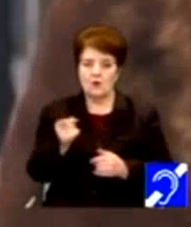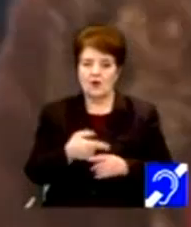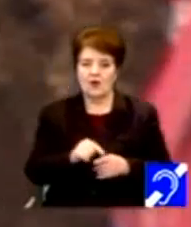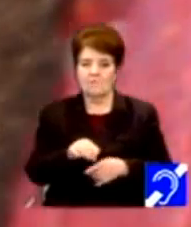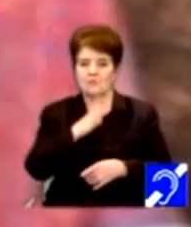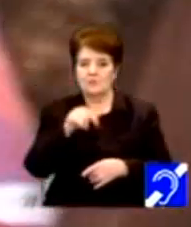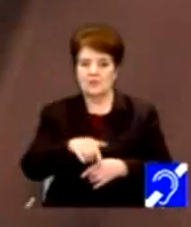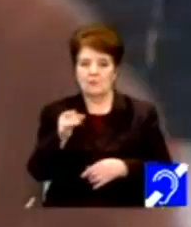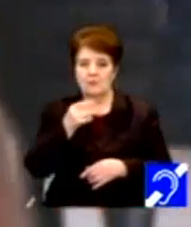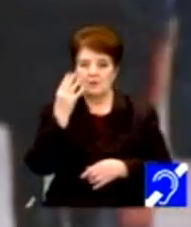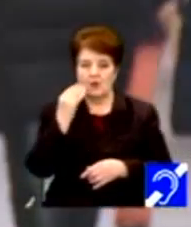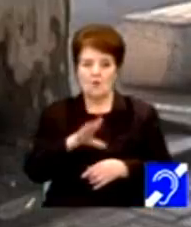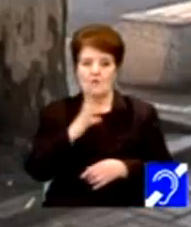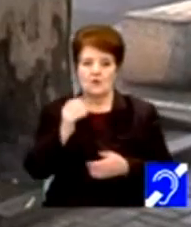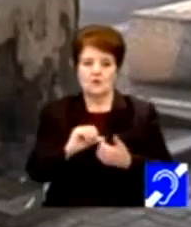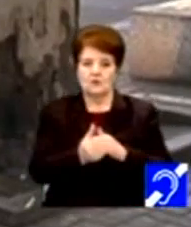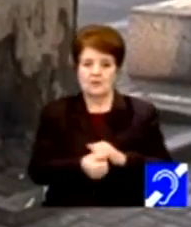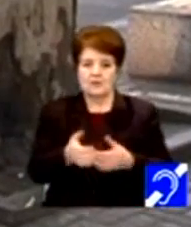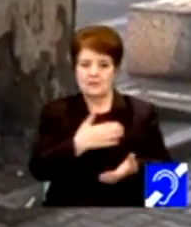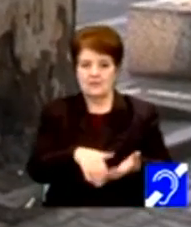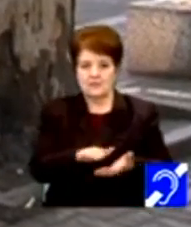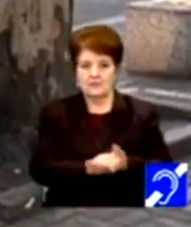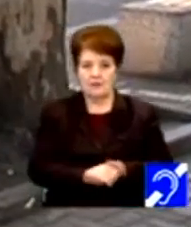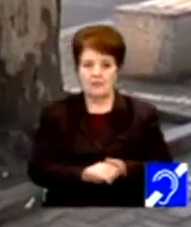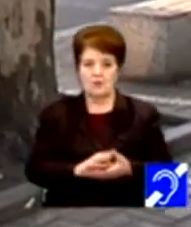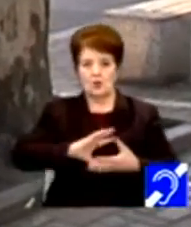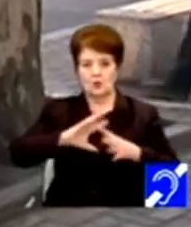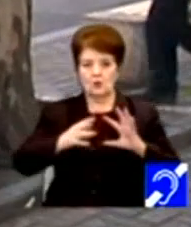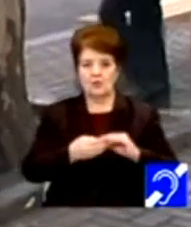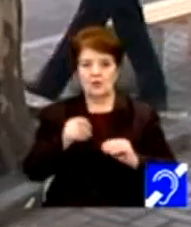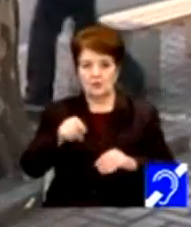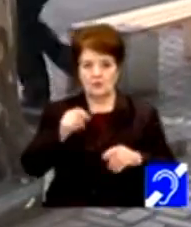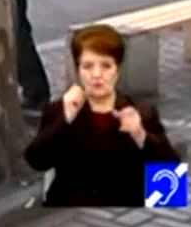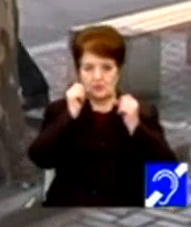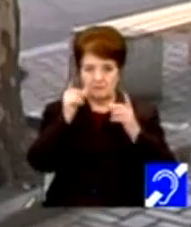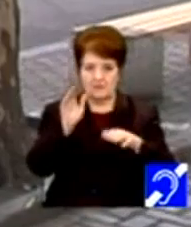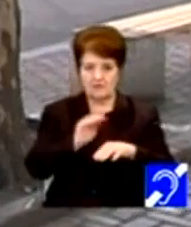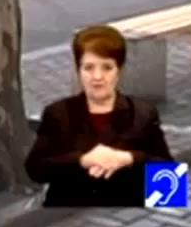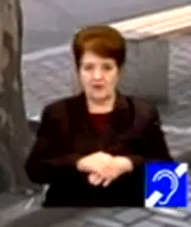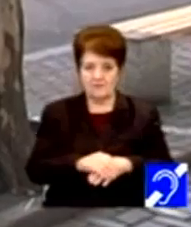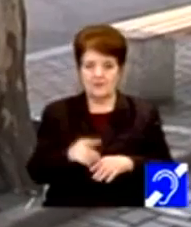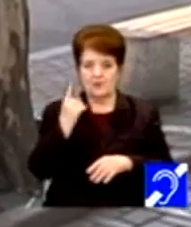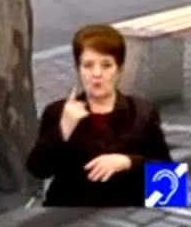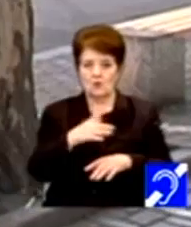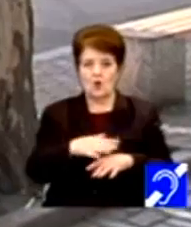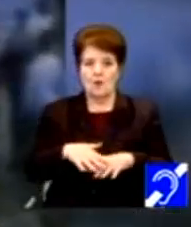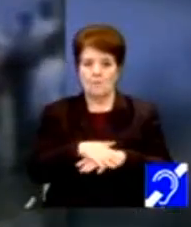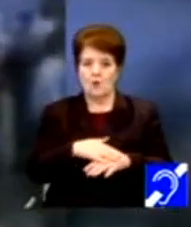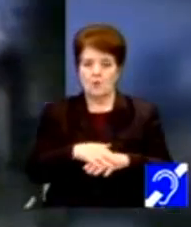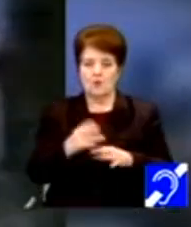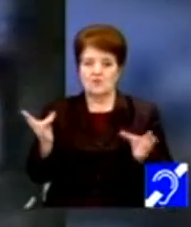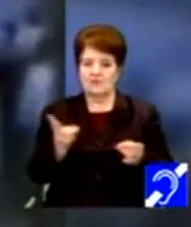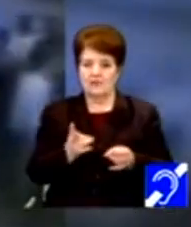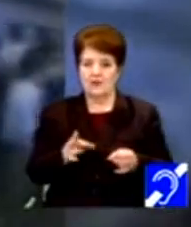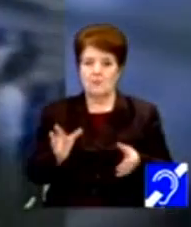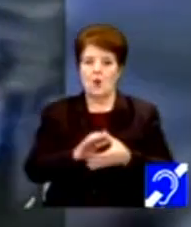Republica Moldova. A fost o schimbare de sistem totală, deci atunci ne-am trezit că de fapt noi suntem un popor și trebuie să fim